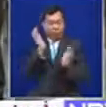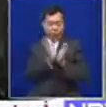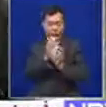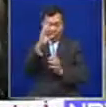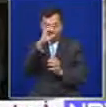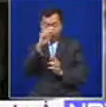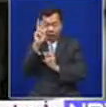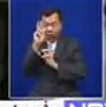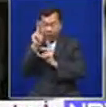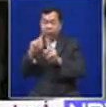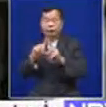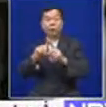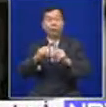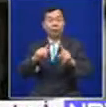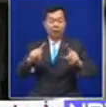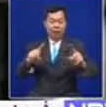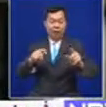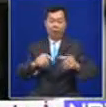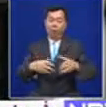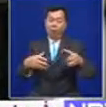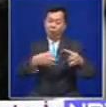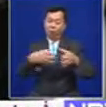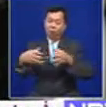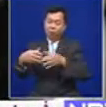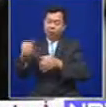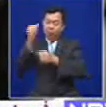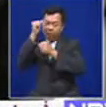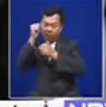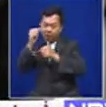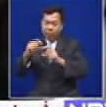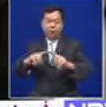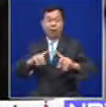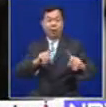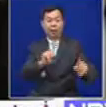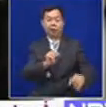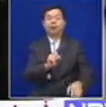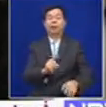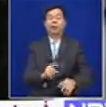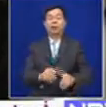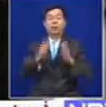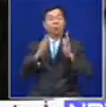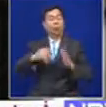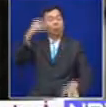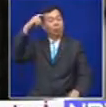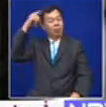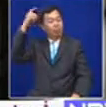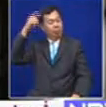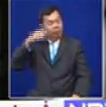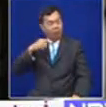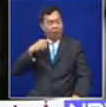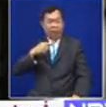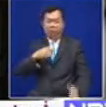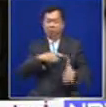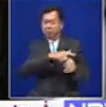ที่เคลื่อนไหวคัดค้านคดีเกาะเต่าว่ามีกลุ่มใดสนับสนุนอยู่เบื้องหลังที่ผ่านมาชาวเมียนมาก่อคดีฆาตกรรมคนไทยกว่